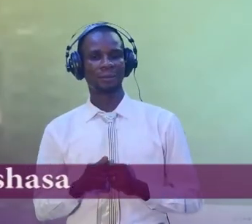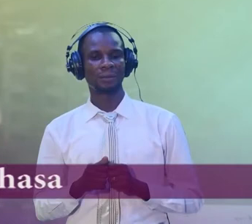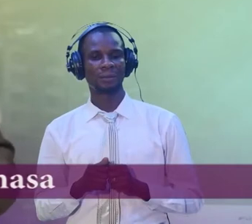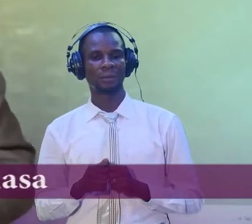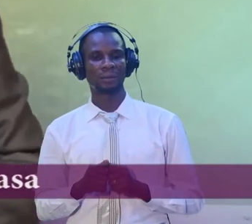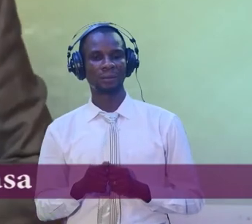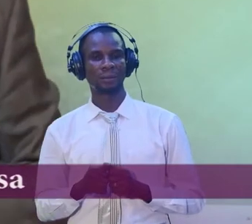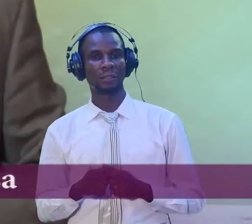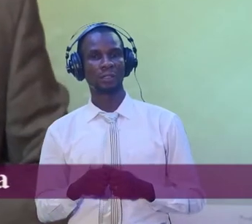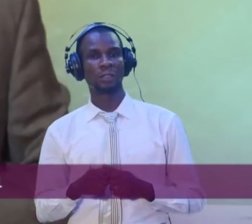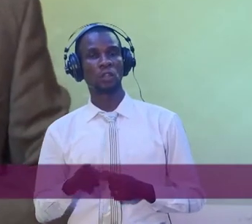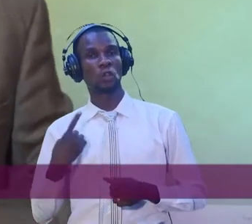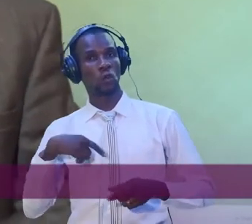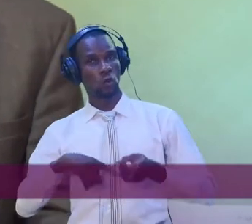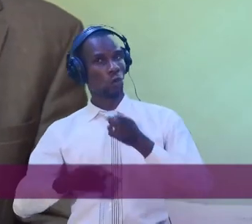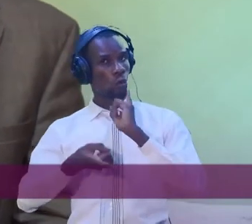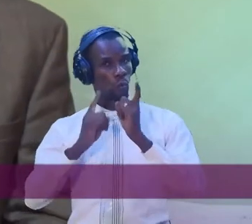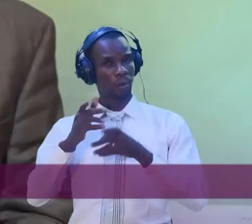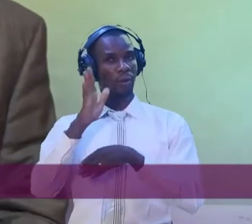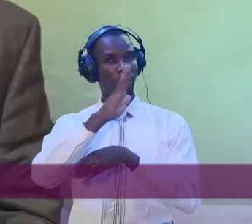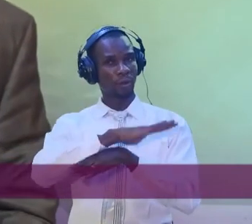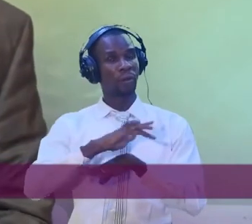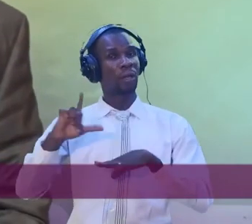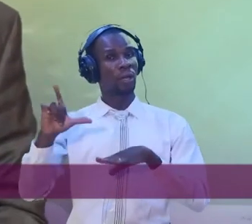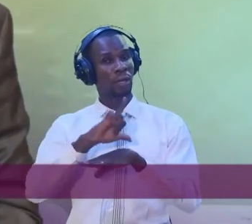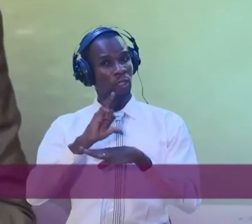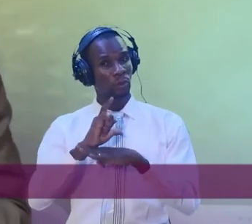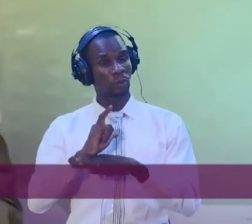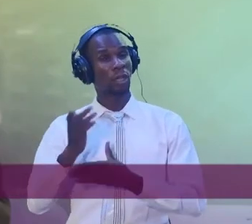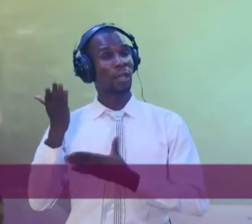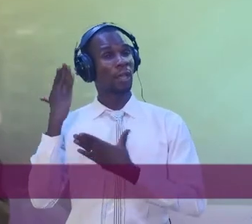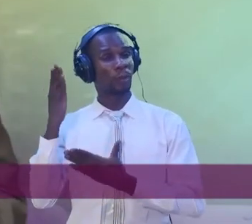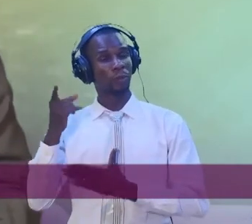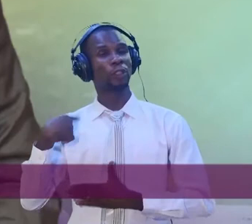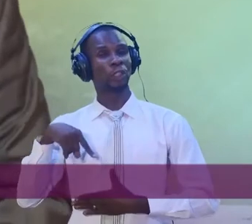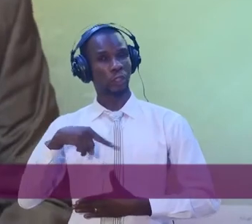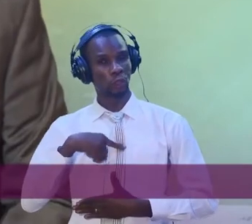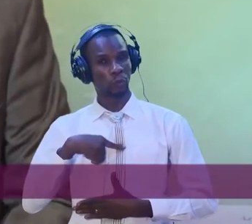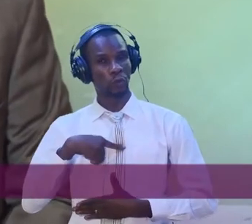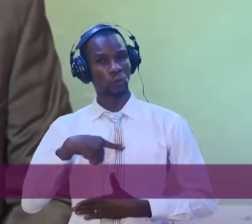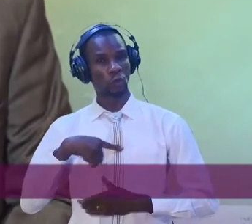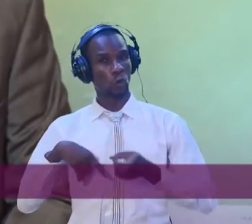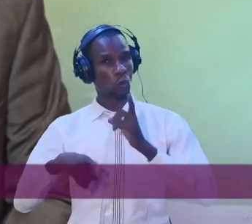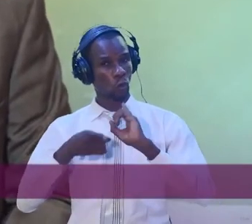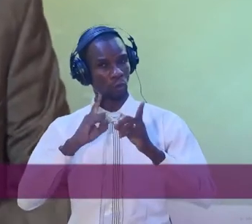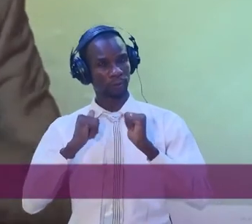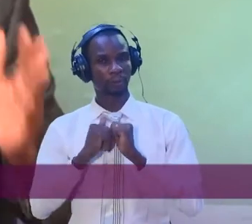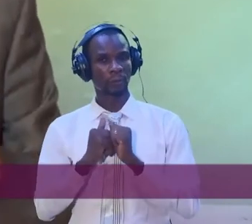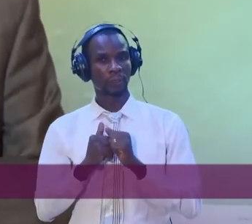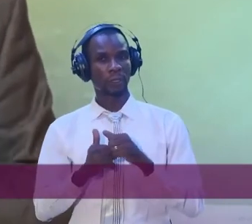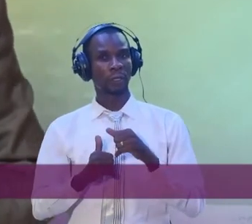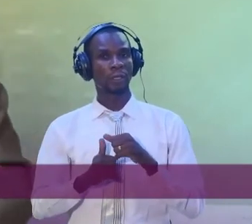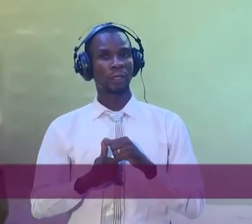kusema? Na somo yetu ya jioni ya leo ni somo ya muhimu sana ambao inasumbua